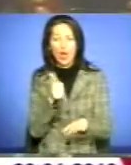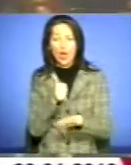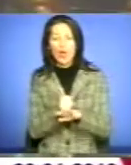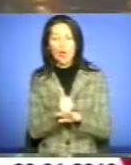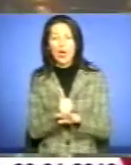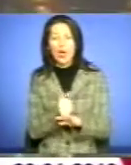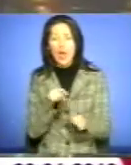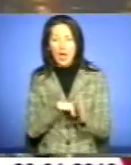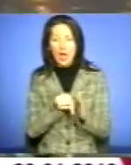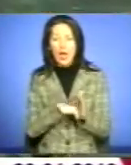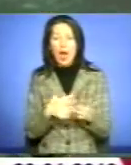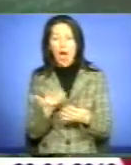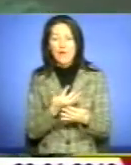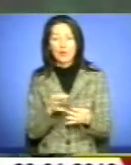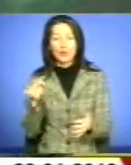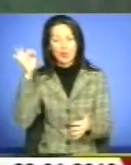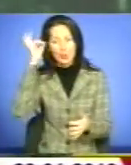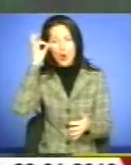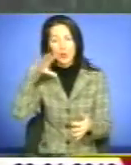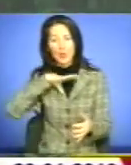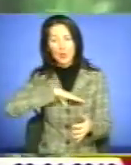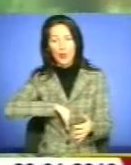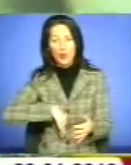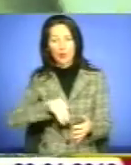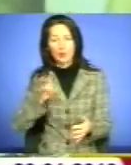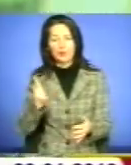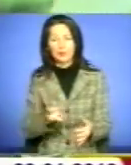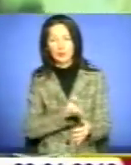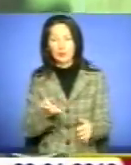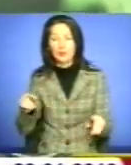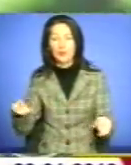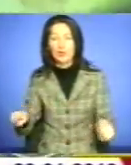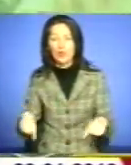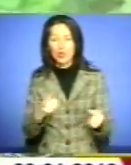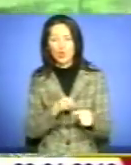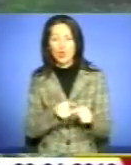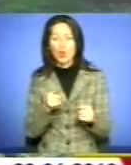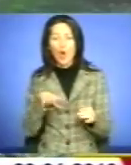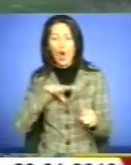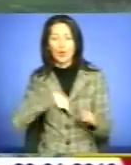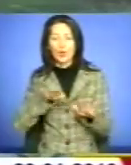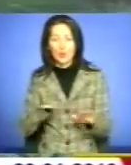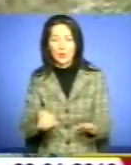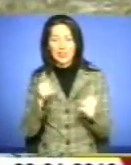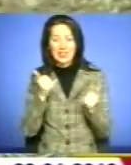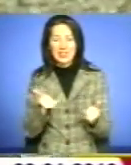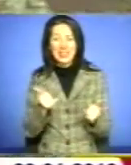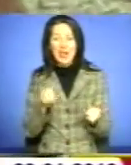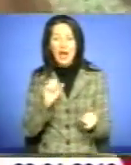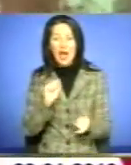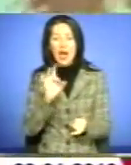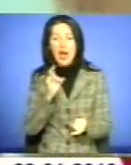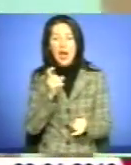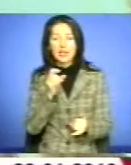лінія фільму – спогади духовного натхненника, відродження цього чудотворного місця, нині архієпископа і митрополита